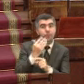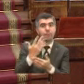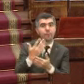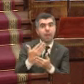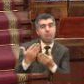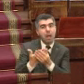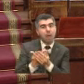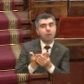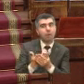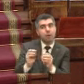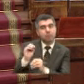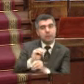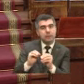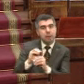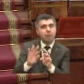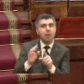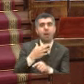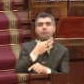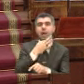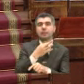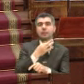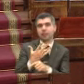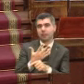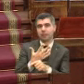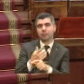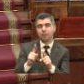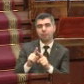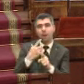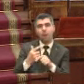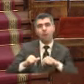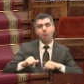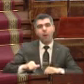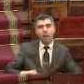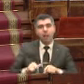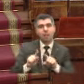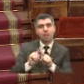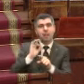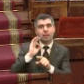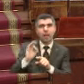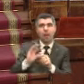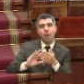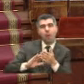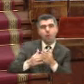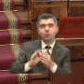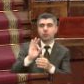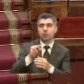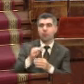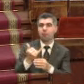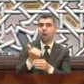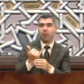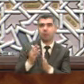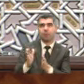المختصه، لابد من تبسيط المساطر وعدم اعفاء المشغل من تحمل المسؤوليه عن الحادثه. شكرا كما يجب.